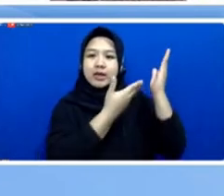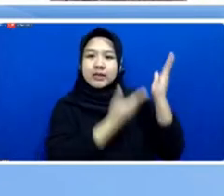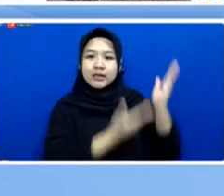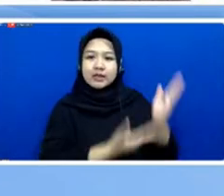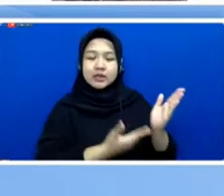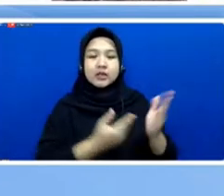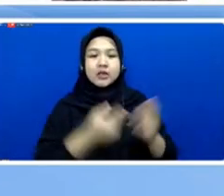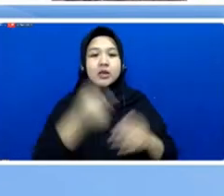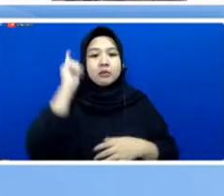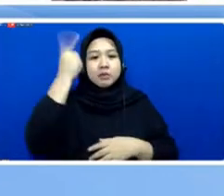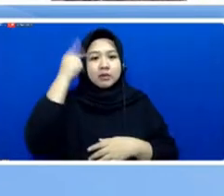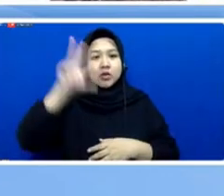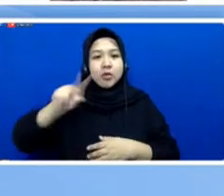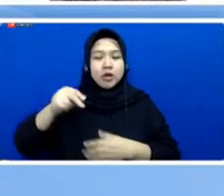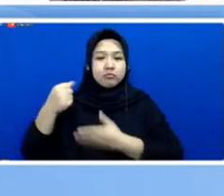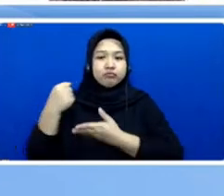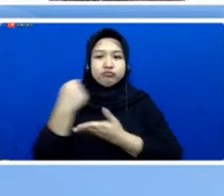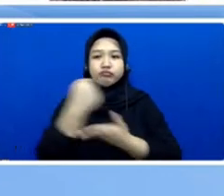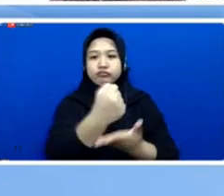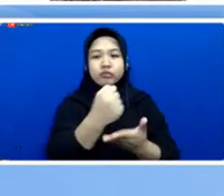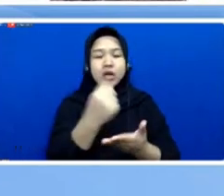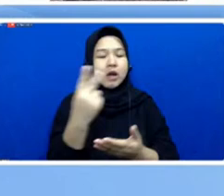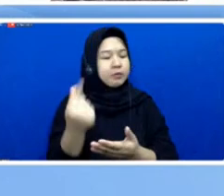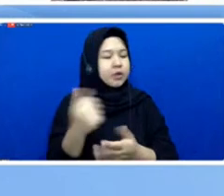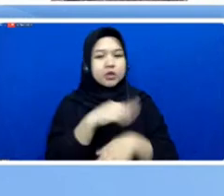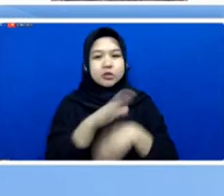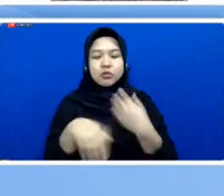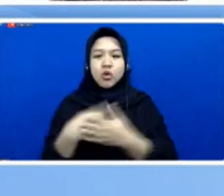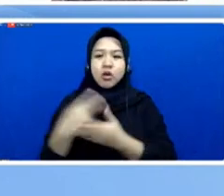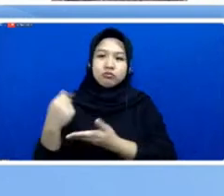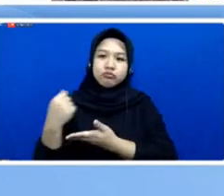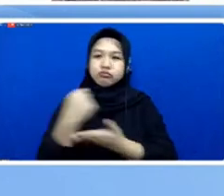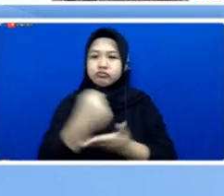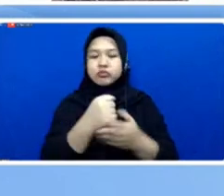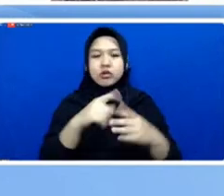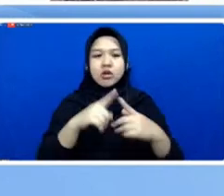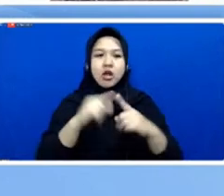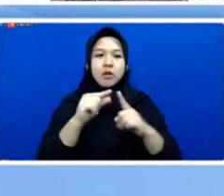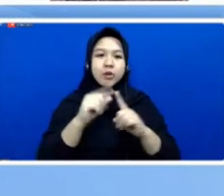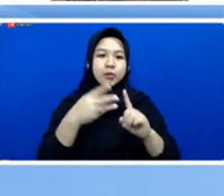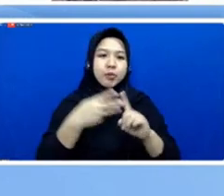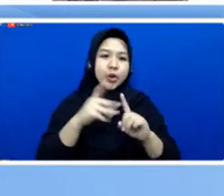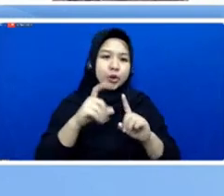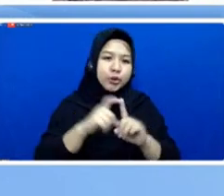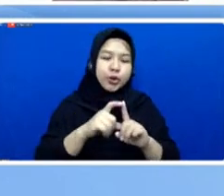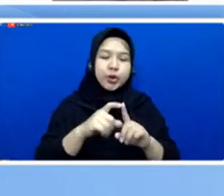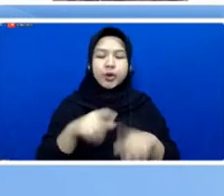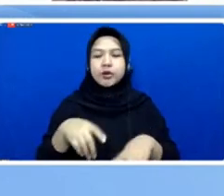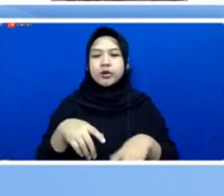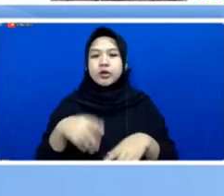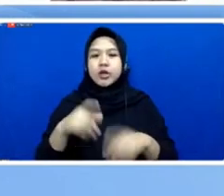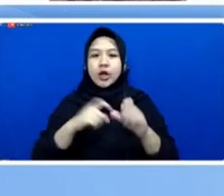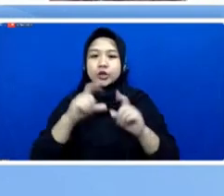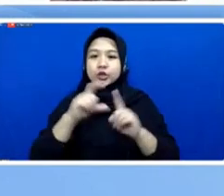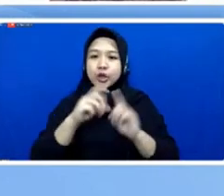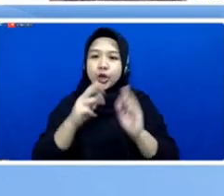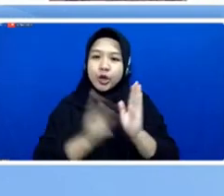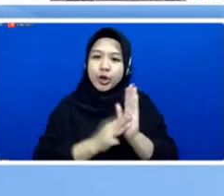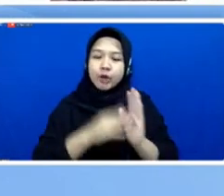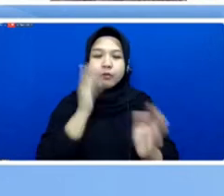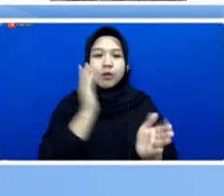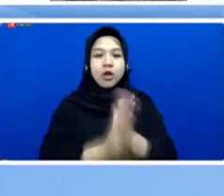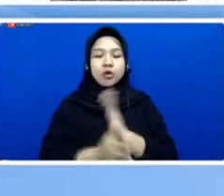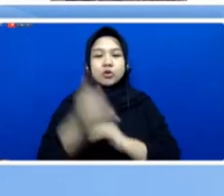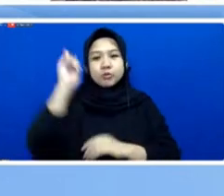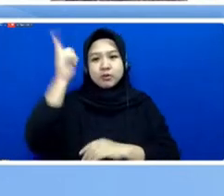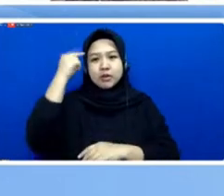dari Pemprov Jawa Barat, hampir keseluruhannya, kayak APBD Pemprov, PAD resmi dari Pemprov Jawa Barat. Untuk SDM-nya langsung oleh Pemprov